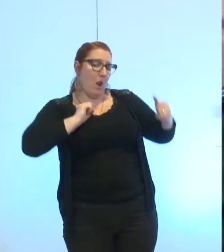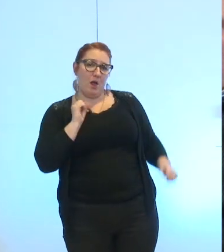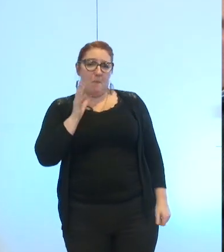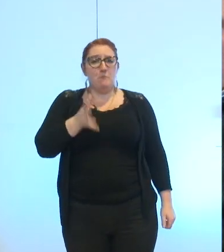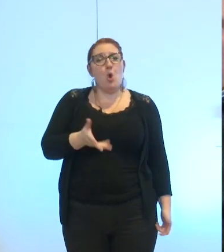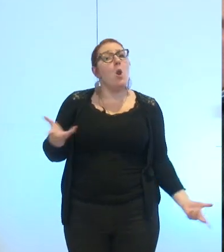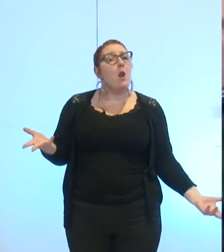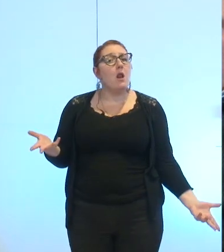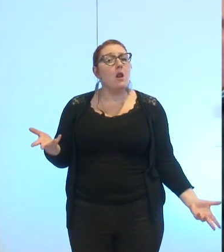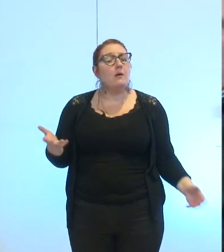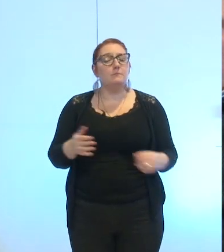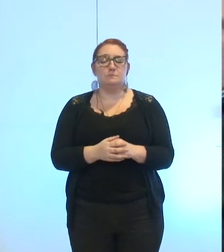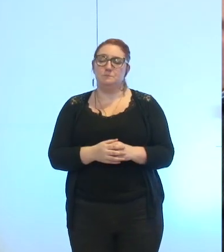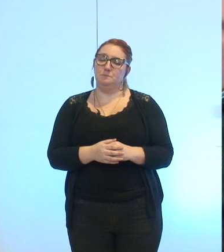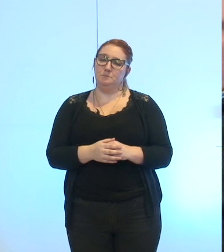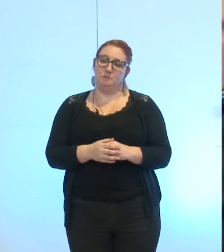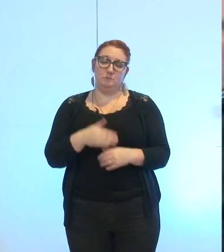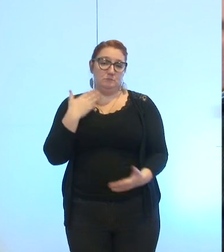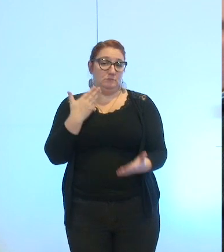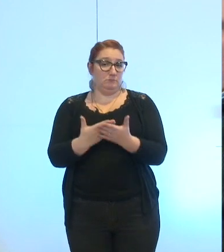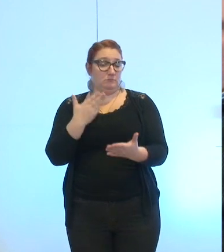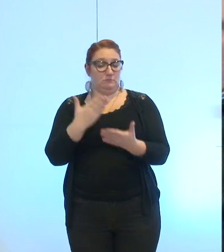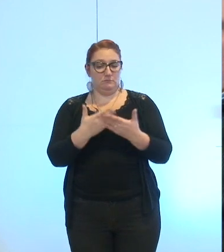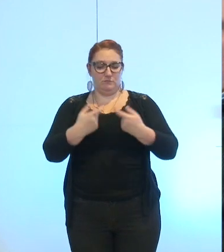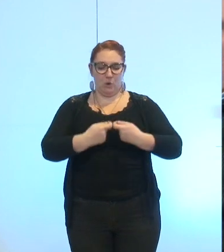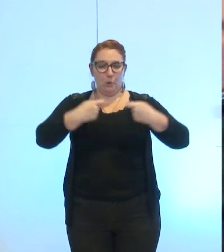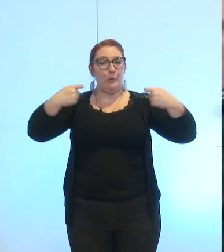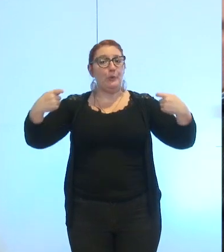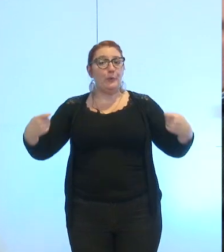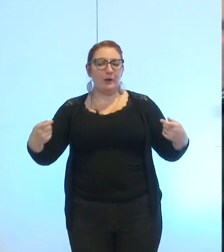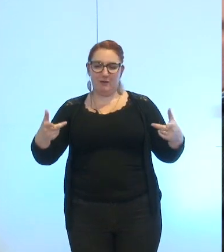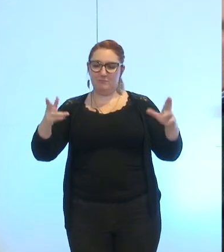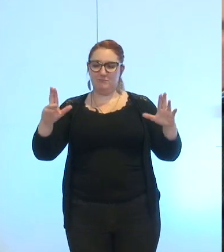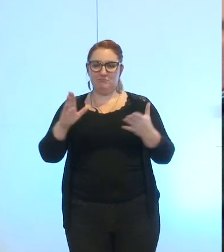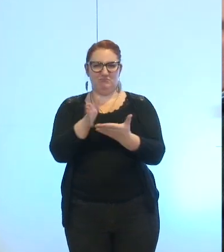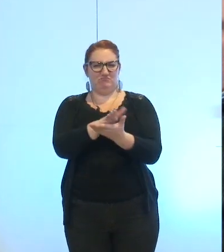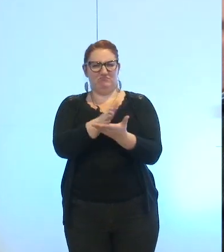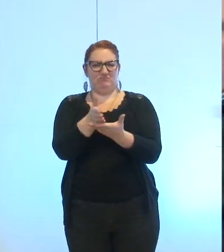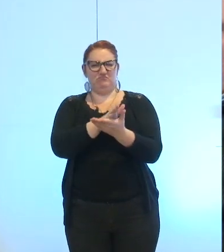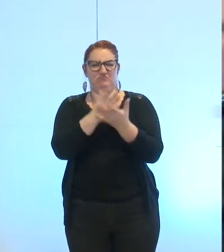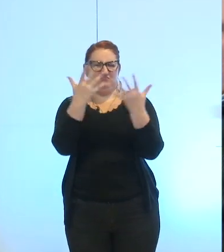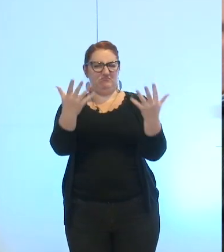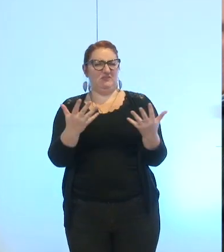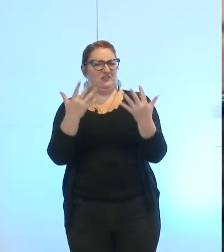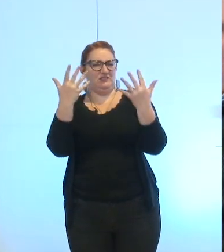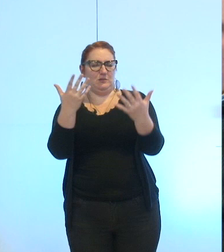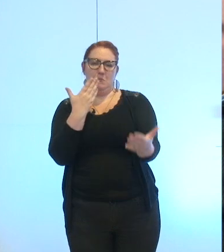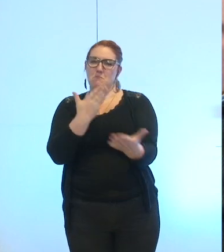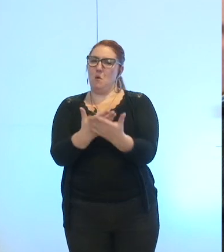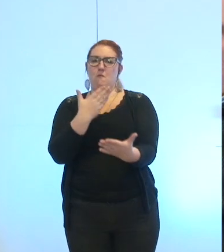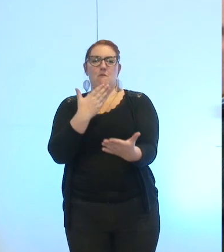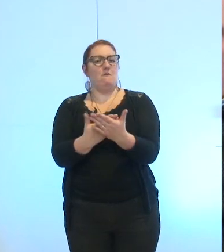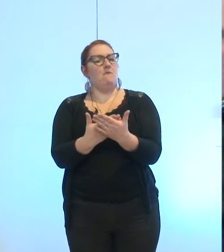on voit donc bien qu'en choisissant cette durée hybride de 10 ans il y a là la volonté